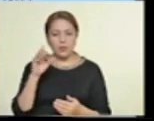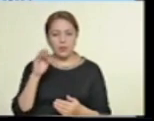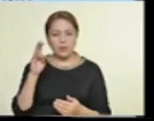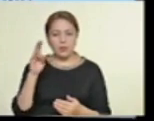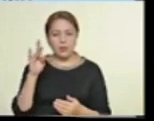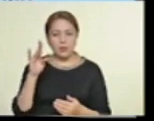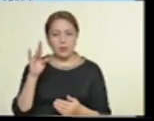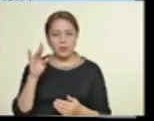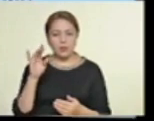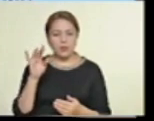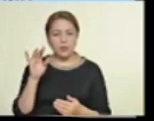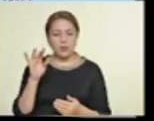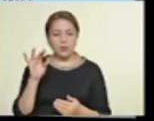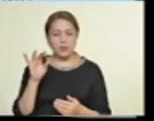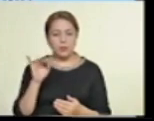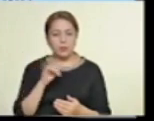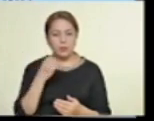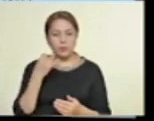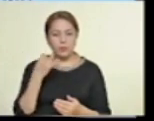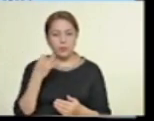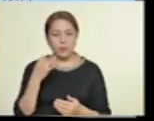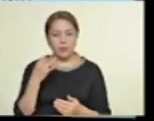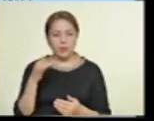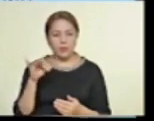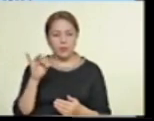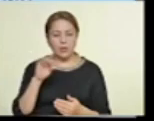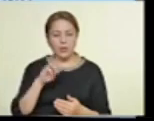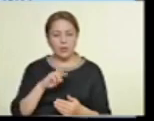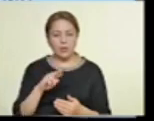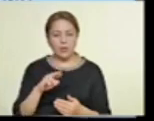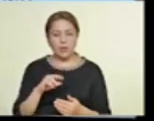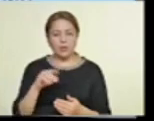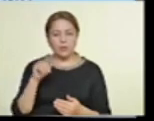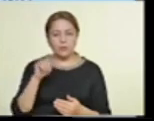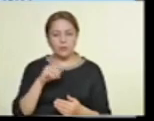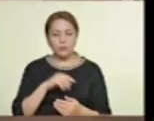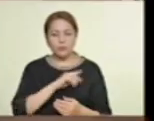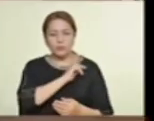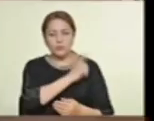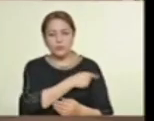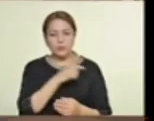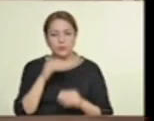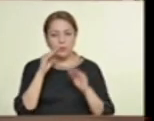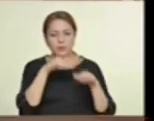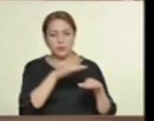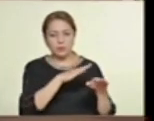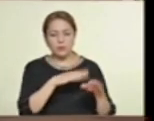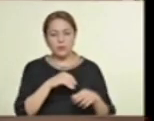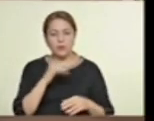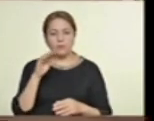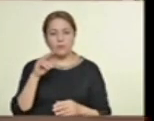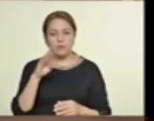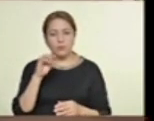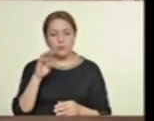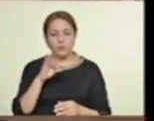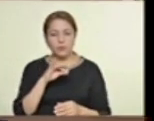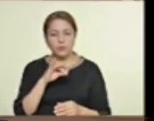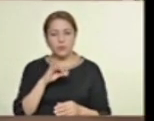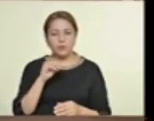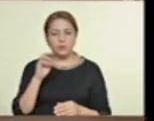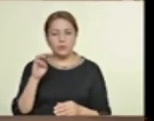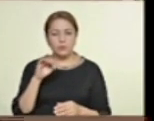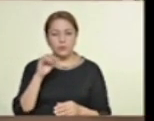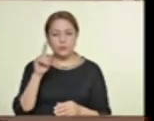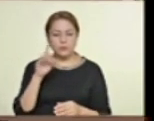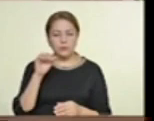Apennin yarim orolining shimolida joylashgan mana shu rivojlangan o'rta asrlardagi